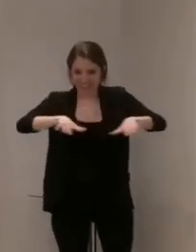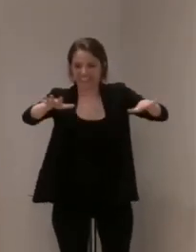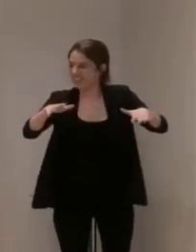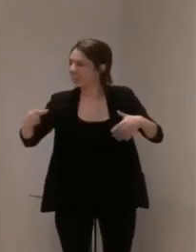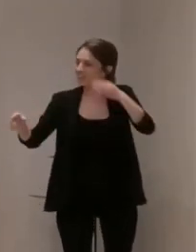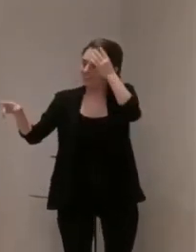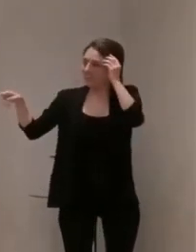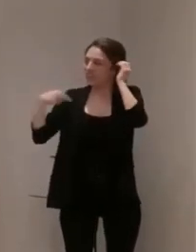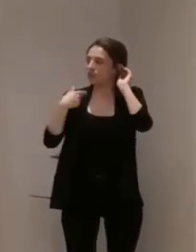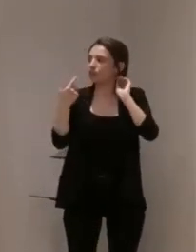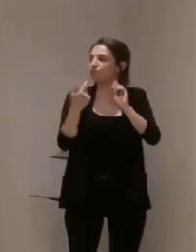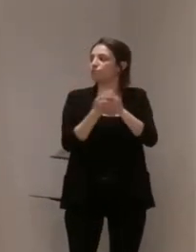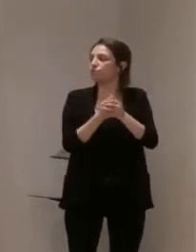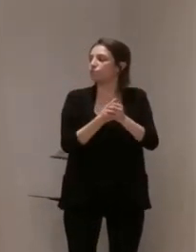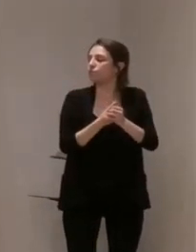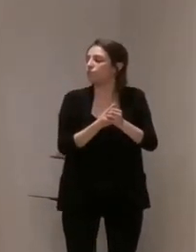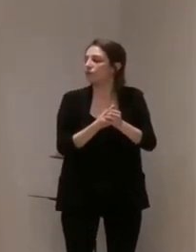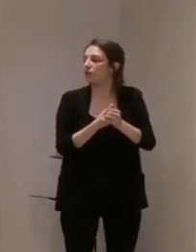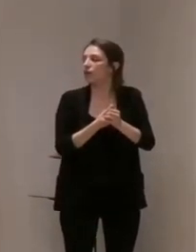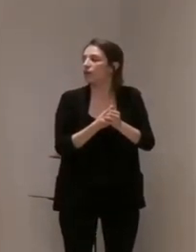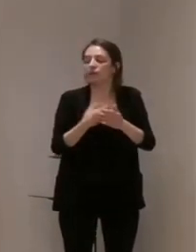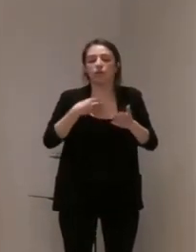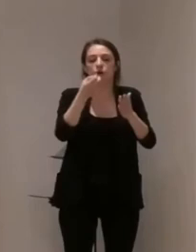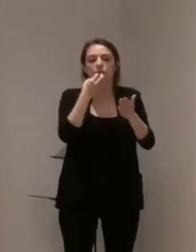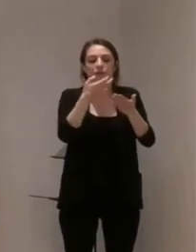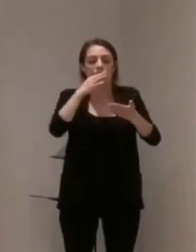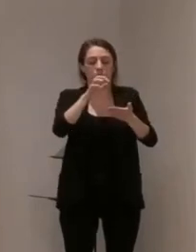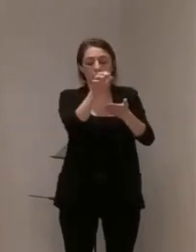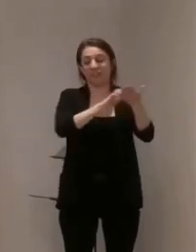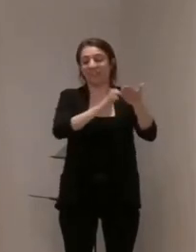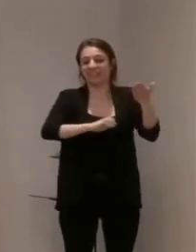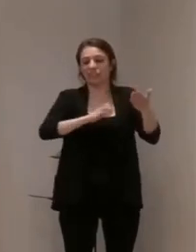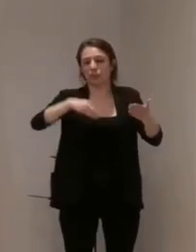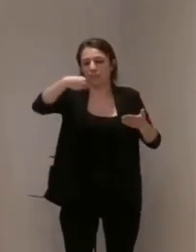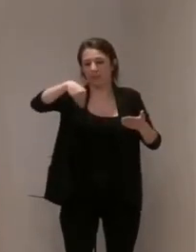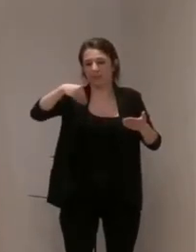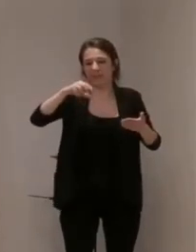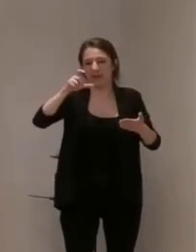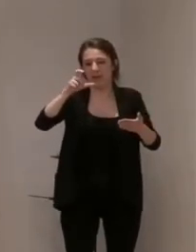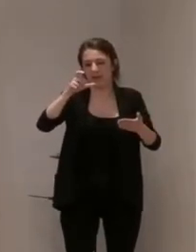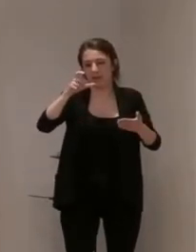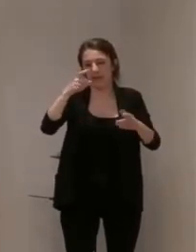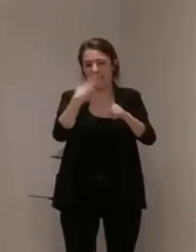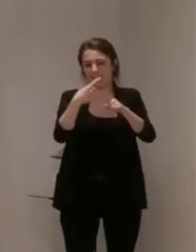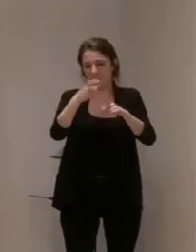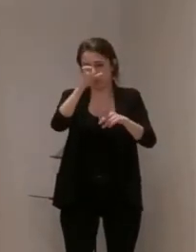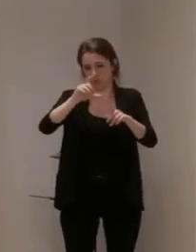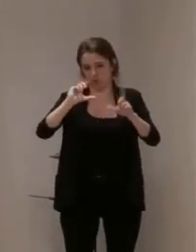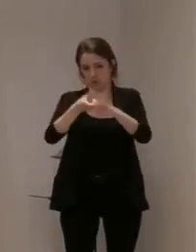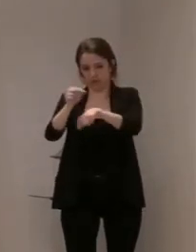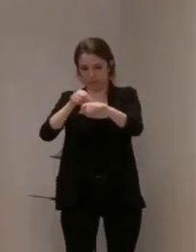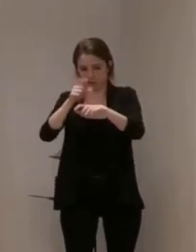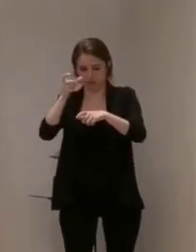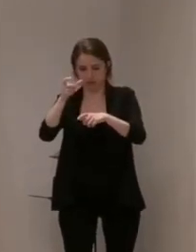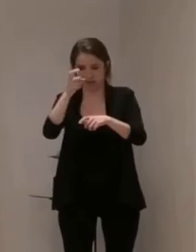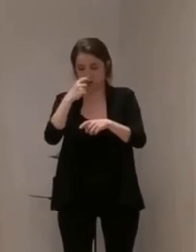llegit a internet, que va fer el Carles Vallejo, president de l'Associació Catalana d'Expressos Polítics del Franquisme, el dia, si no recordo malament, crec que va ser a